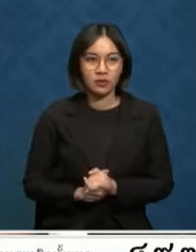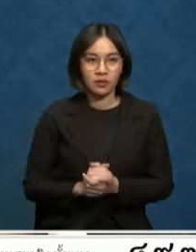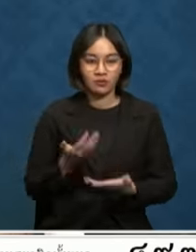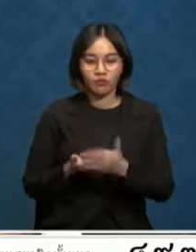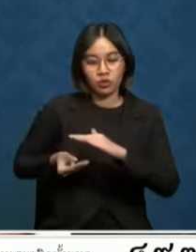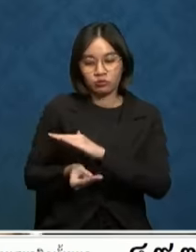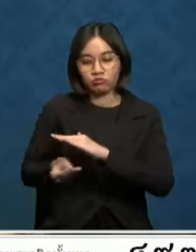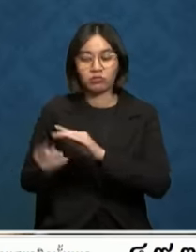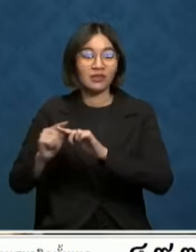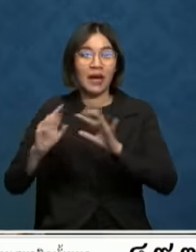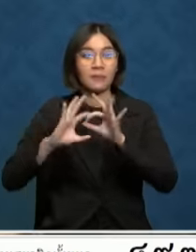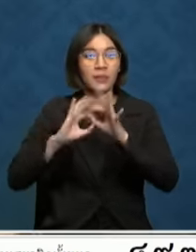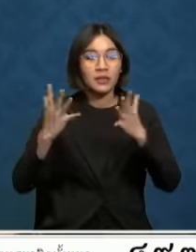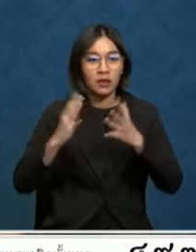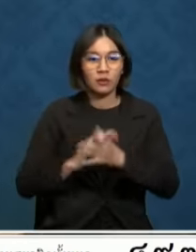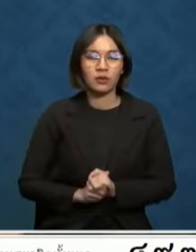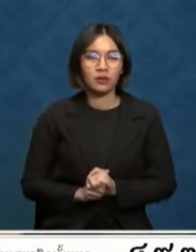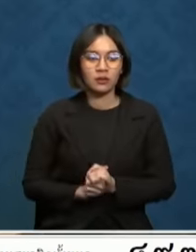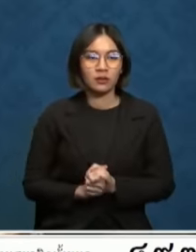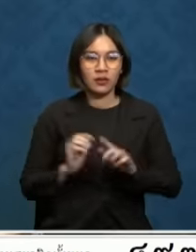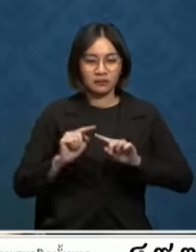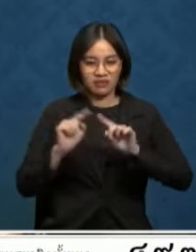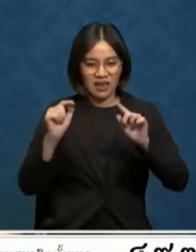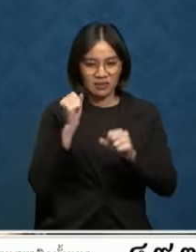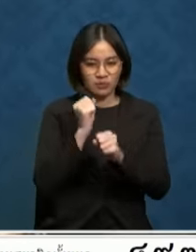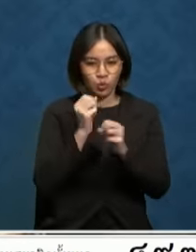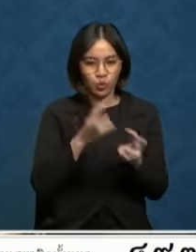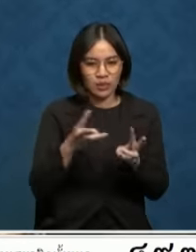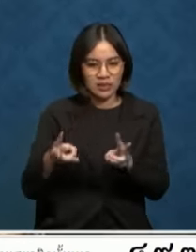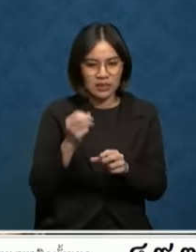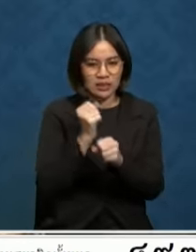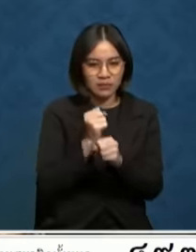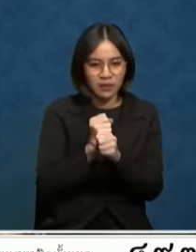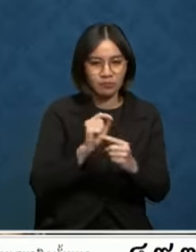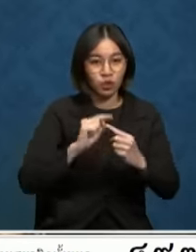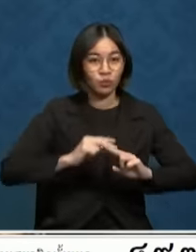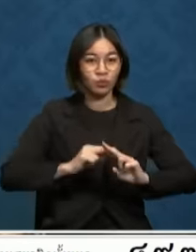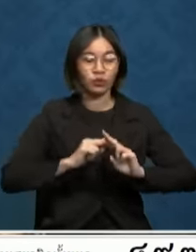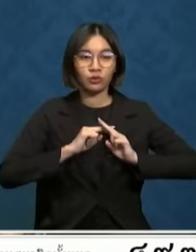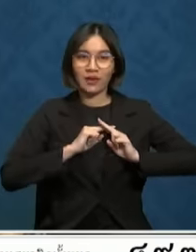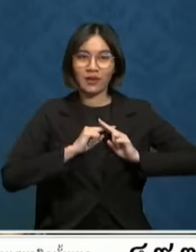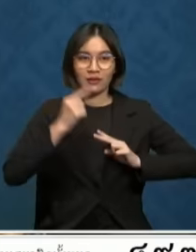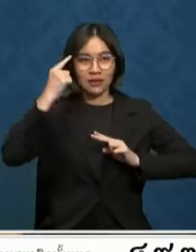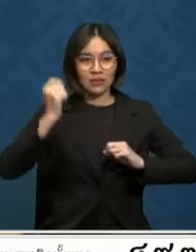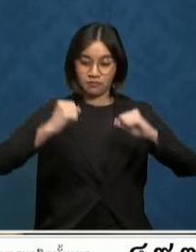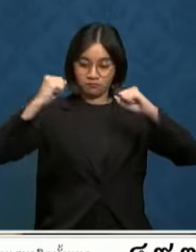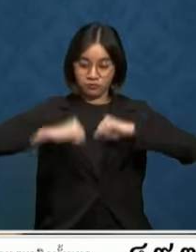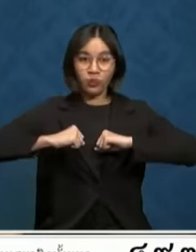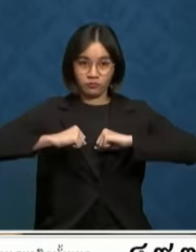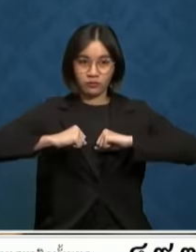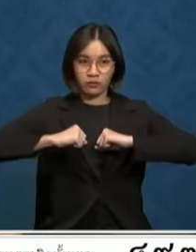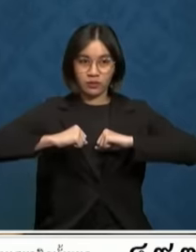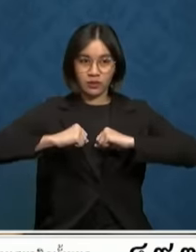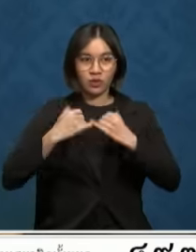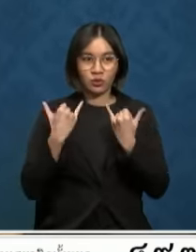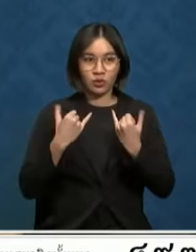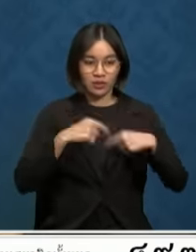เป็นการกระทำโดยอาศัยตนเองได้ตัดสินคดีมายังติด